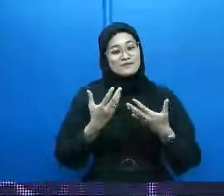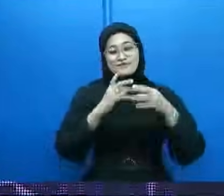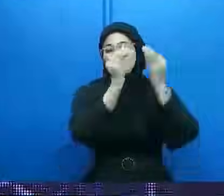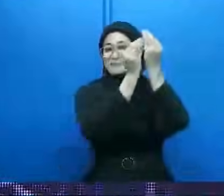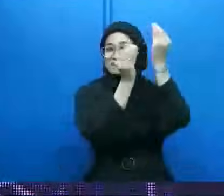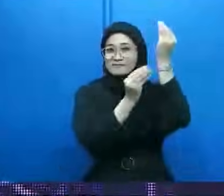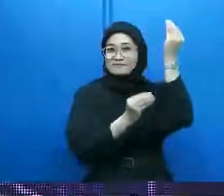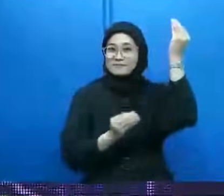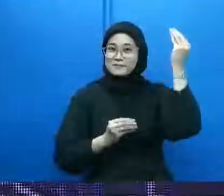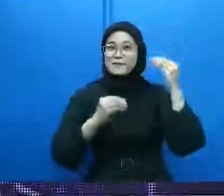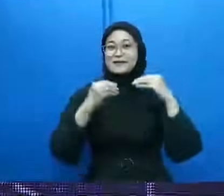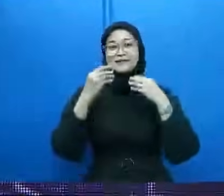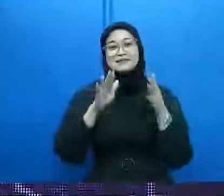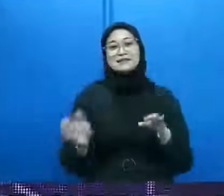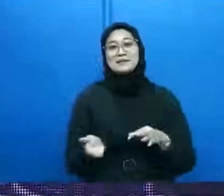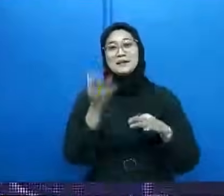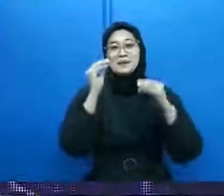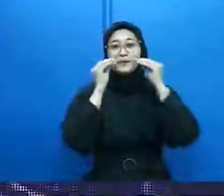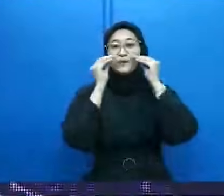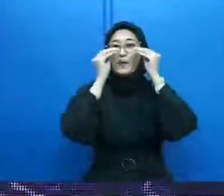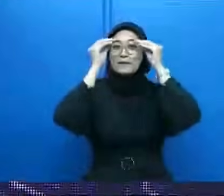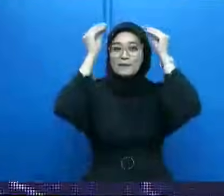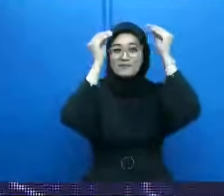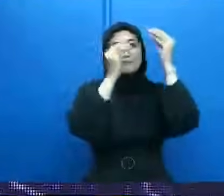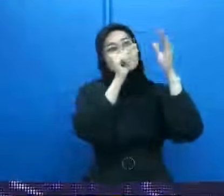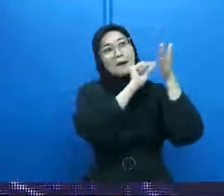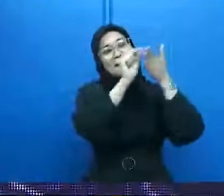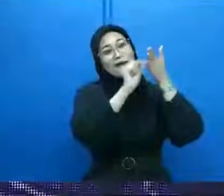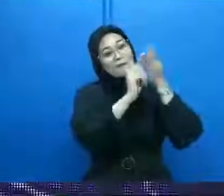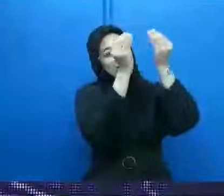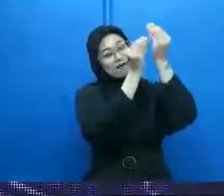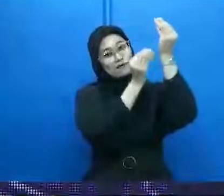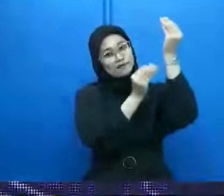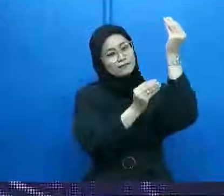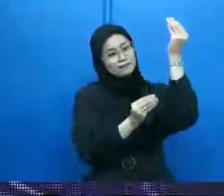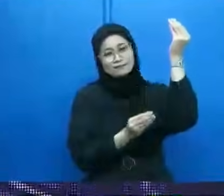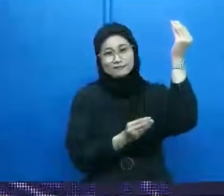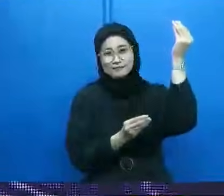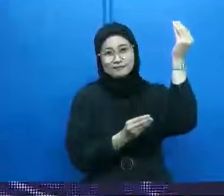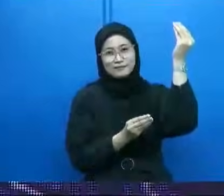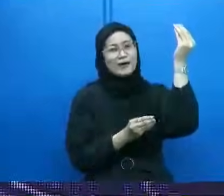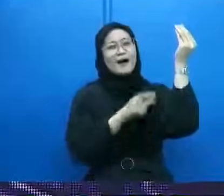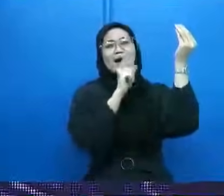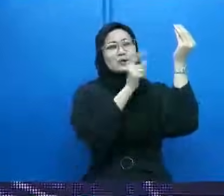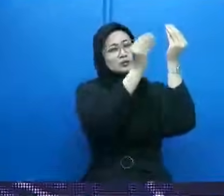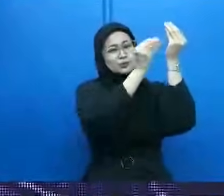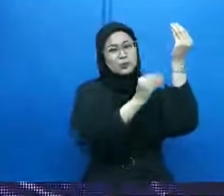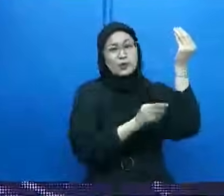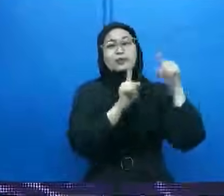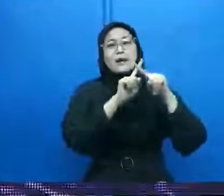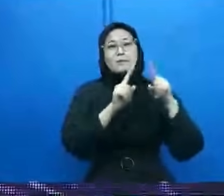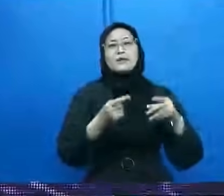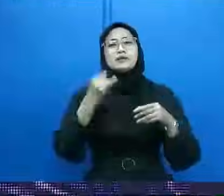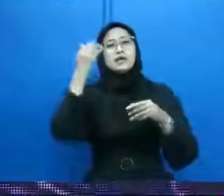sekarang negaranya Uzbekistan. Dikenal dengan Imam Al-Bukhari, mengumpulkan semua ajaran-ajaran yang tadi tersambung pada